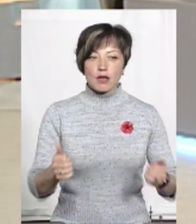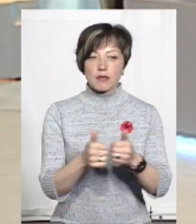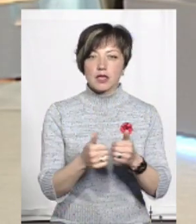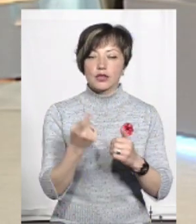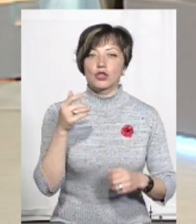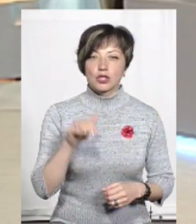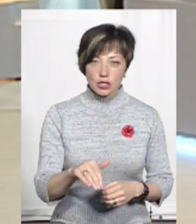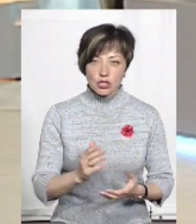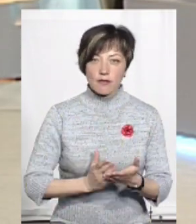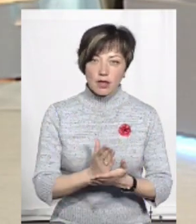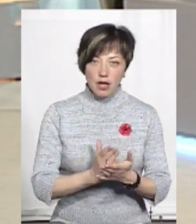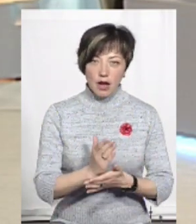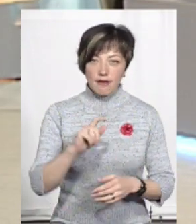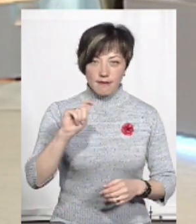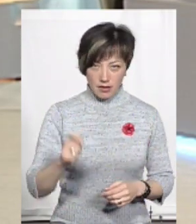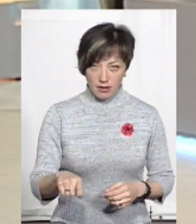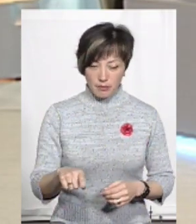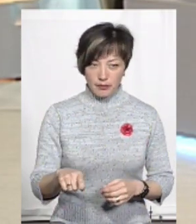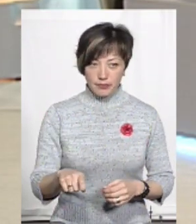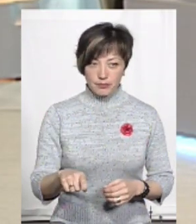близько тисячі ветеранів війни.